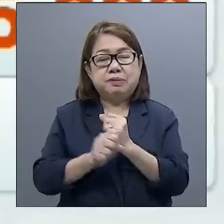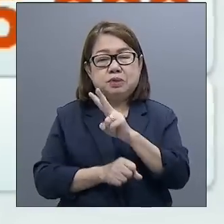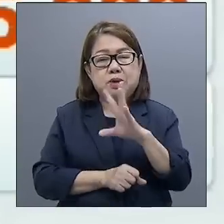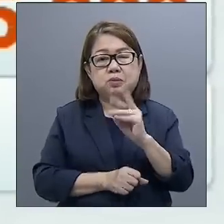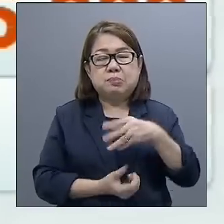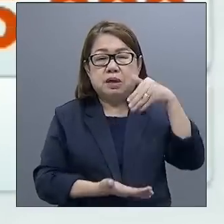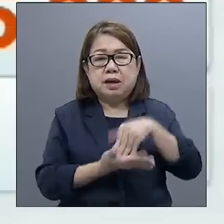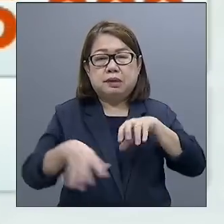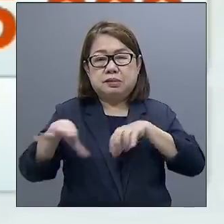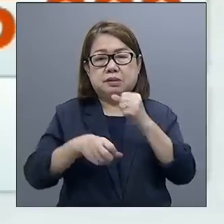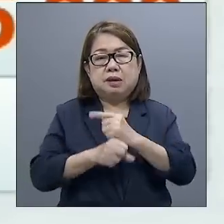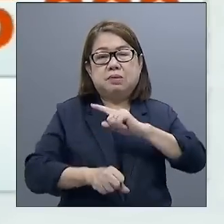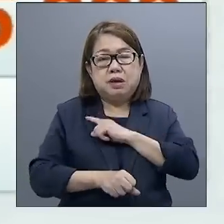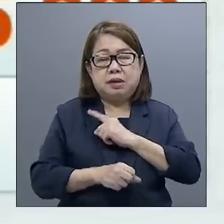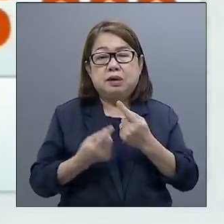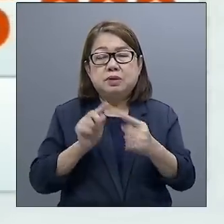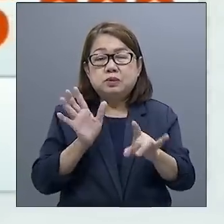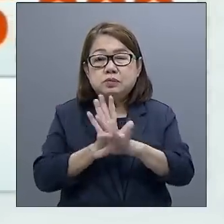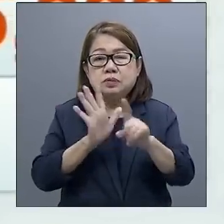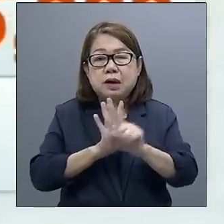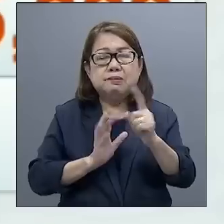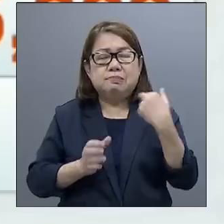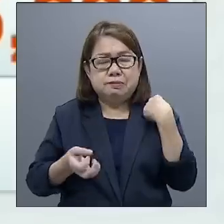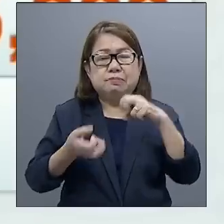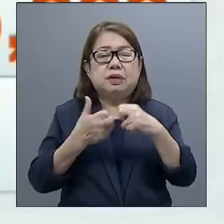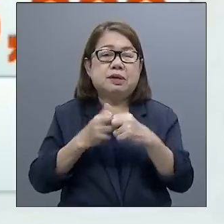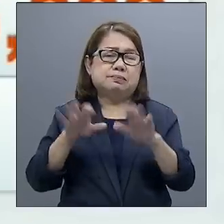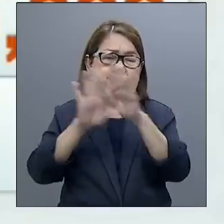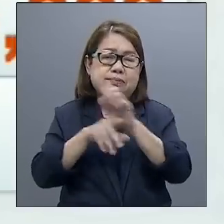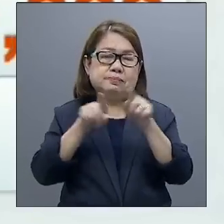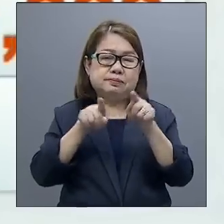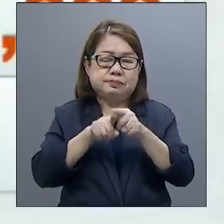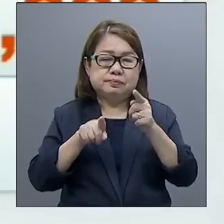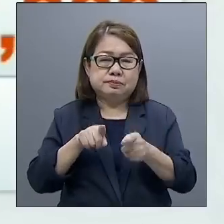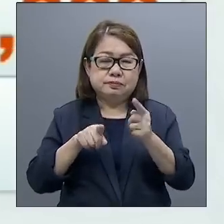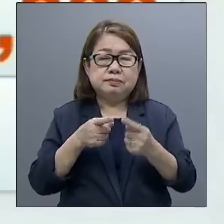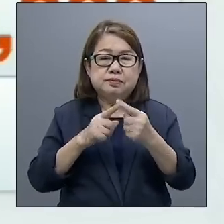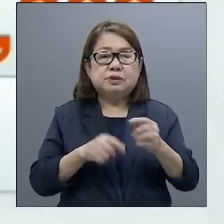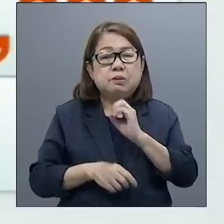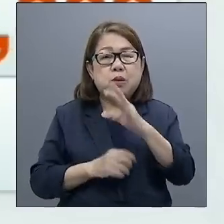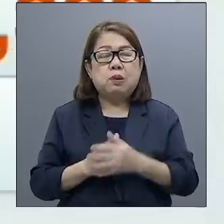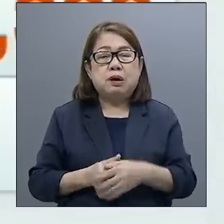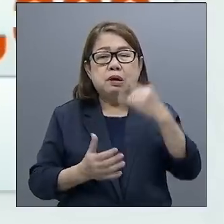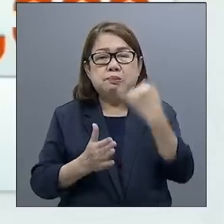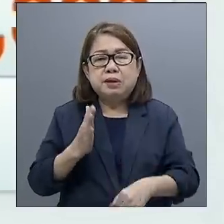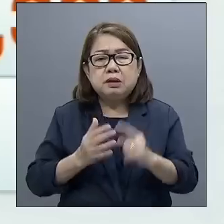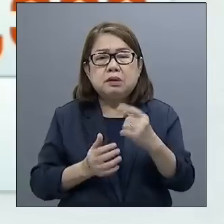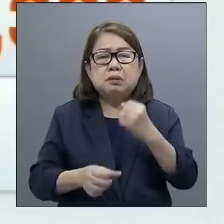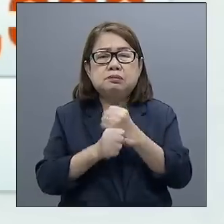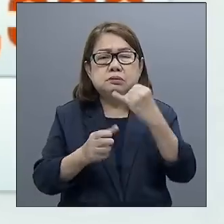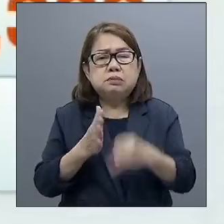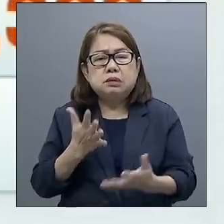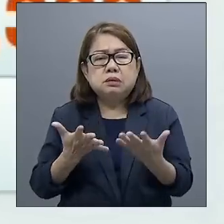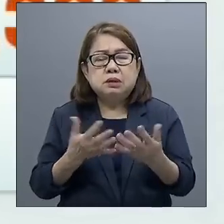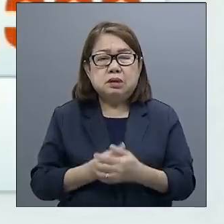การแทนแต่ว่าเขาบอกว่าท้ายที่สุดนั้นก็ยังคงปัญหาในลักษณะเดียวกันแต่กลับถูกเรียกว่าความผิดพลาดค่ะซึ่งในเรื่องนี้